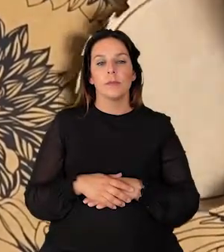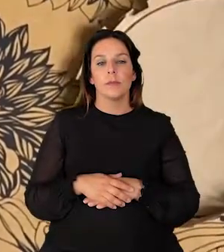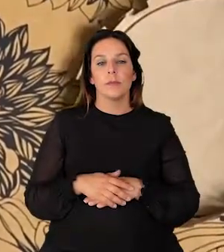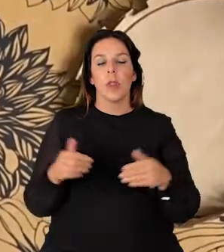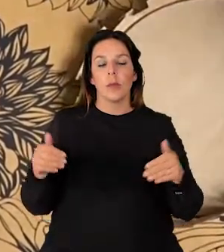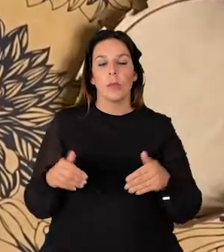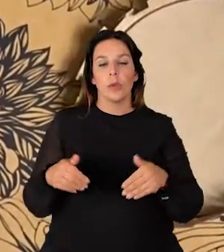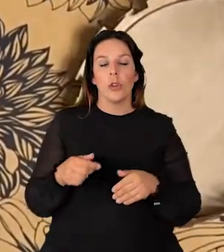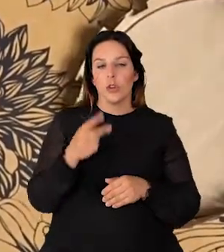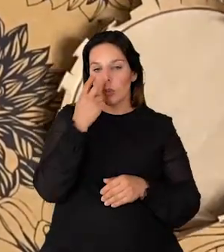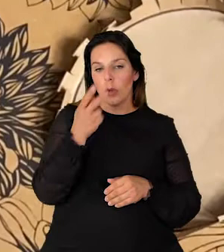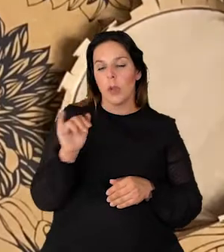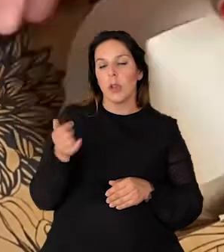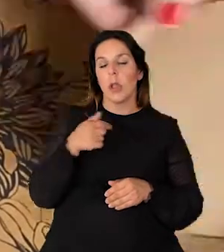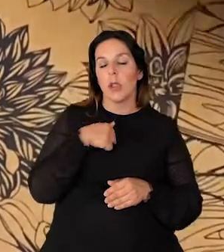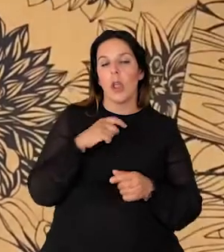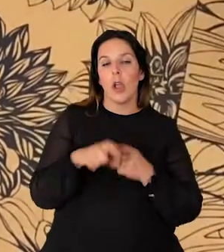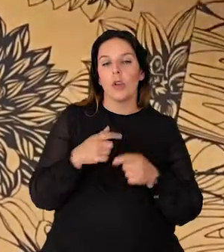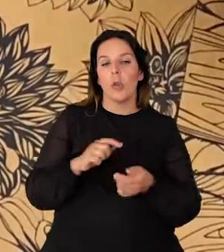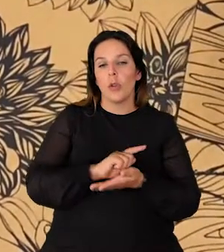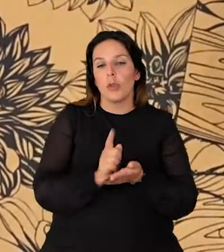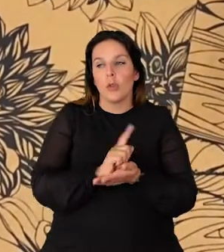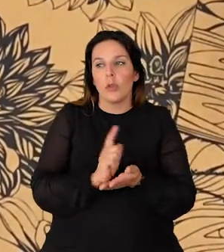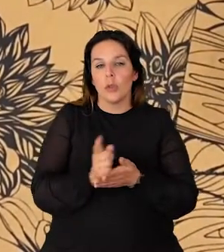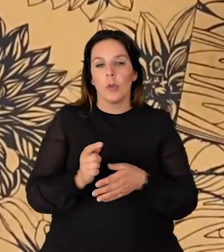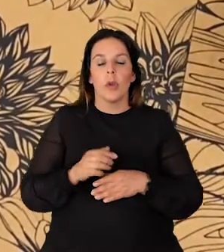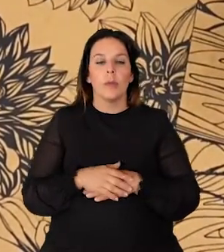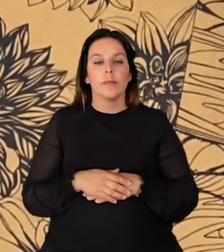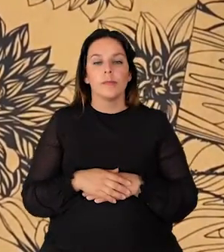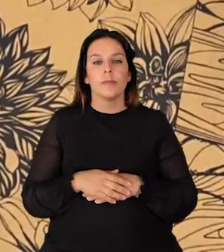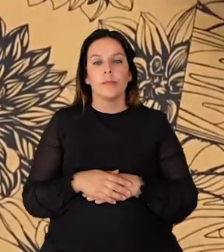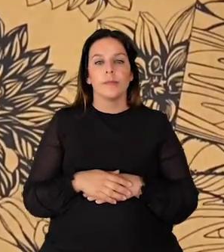Możecie zobaczyć w przyspieszonym tempie, jak to robię.